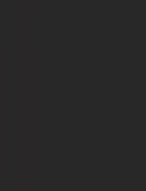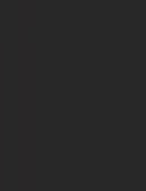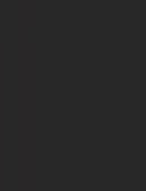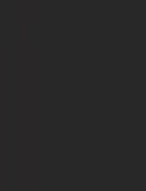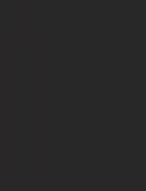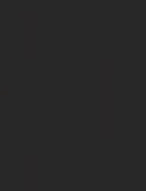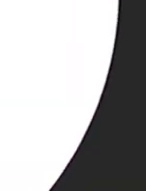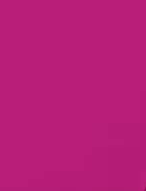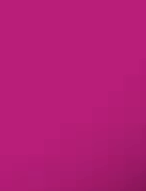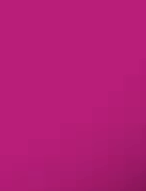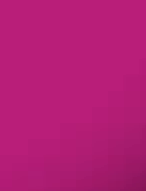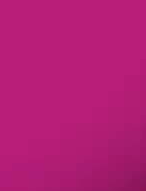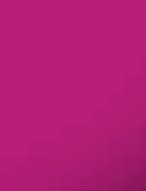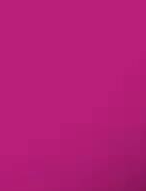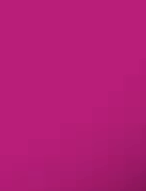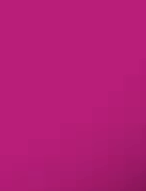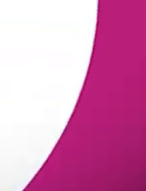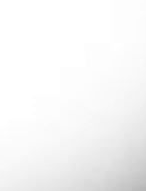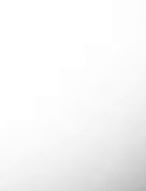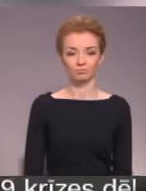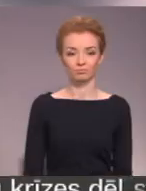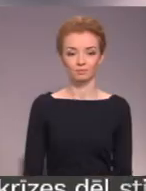Re! Viss ēters ir te!